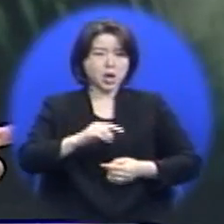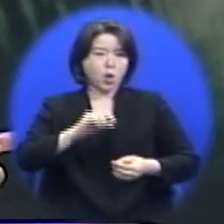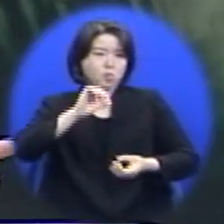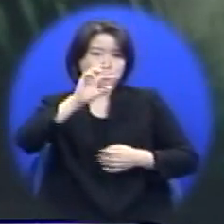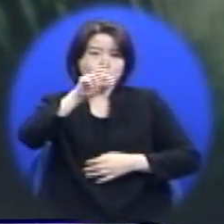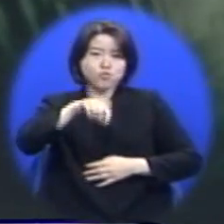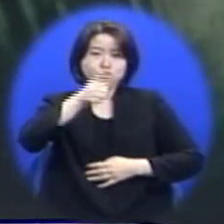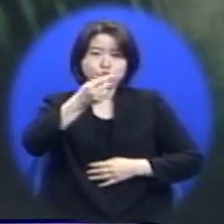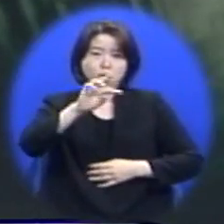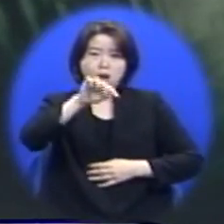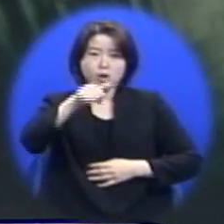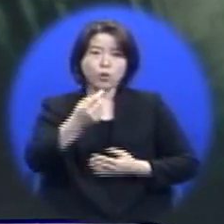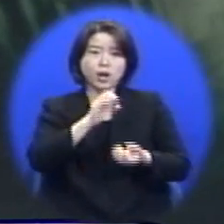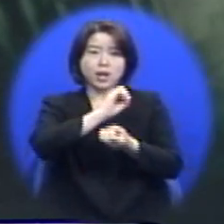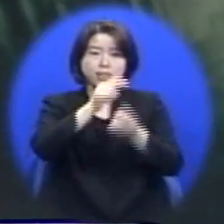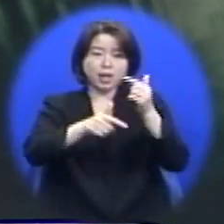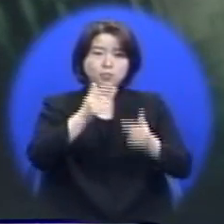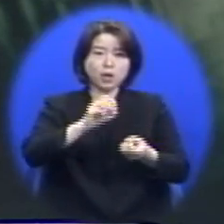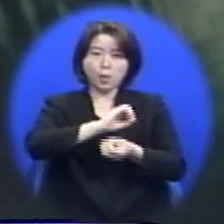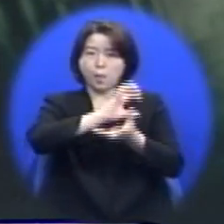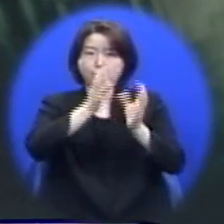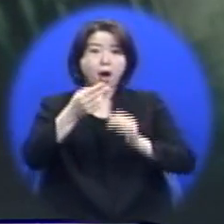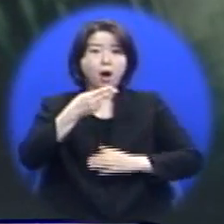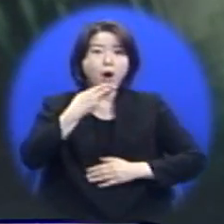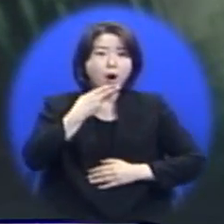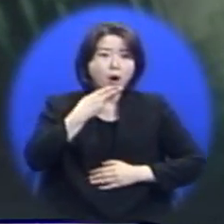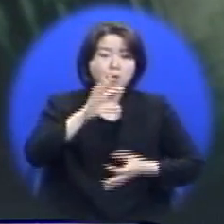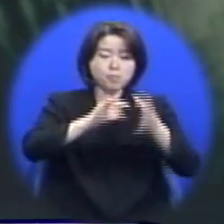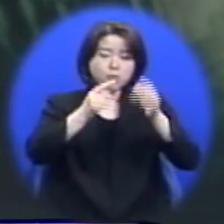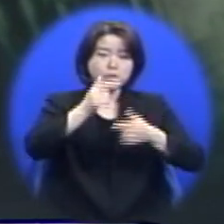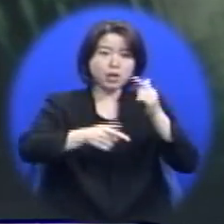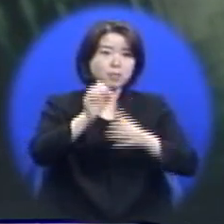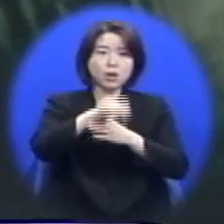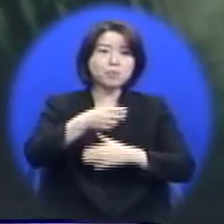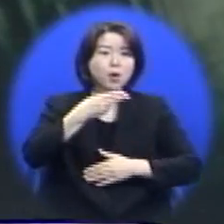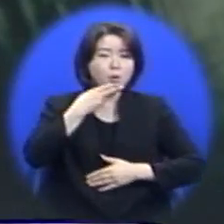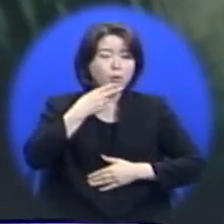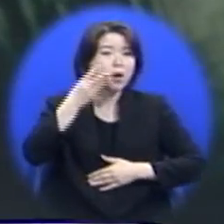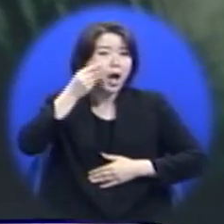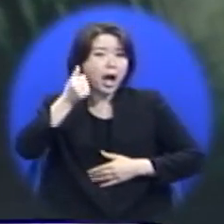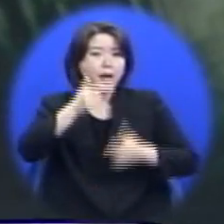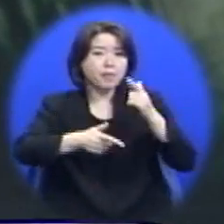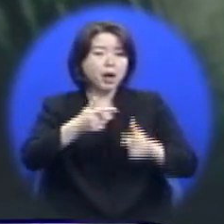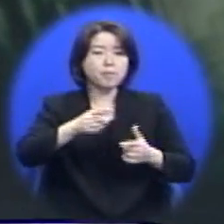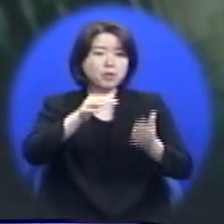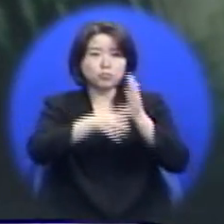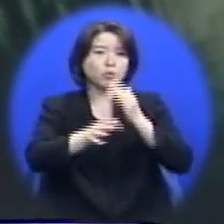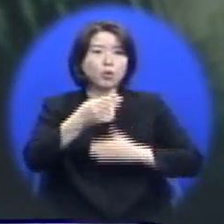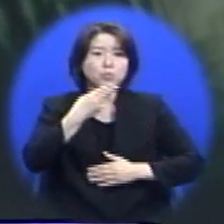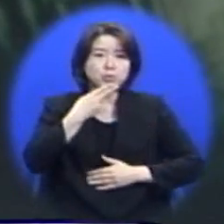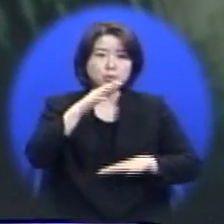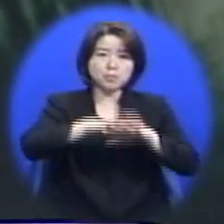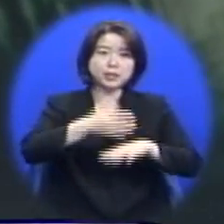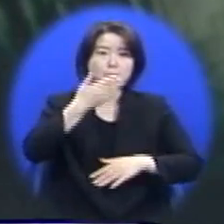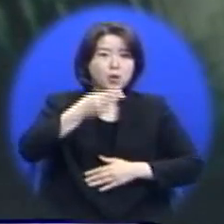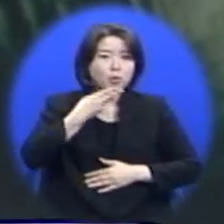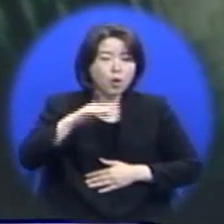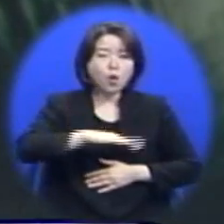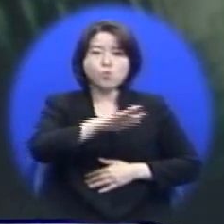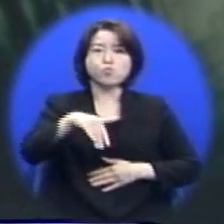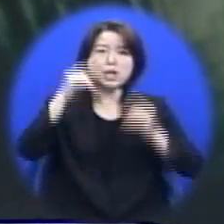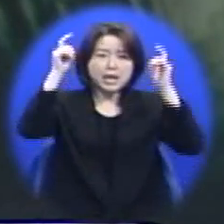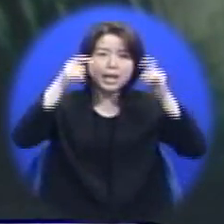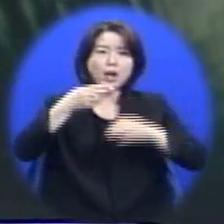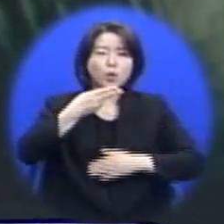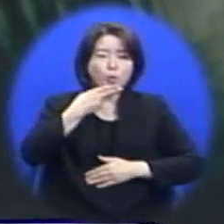못하며 포도나무에 열매가 없으며 감람나무에 소출이 없으며 밭에 먹을 것이 없으며 우리의 양이 없으며